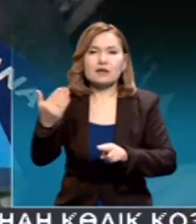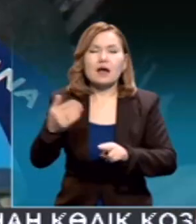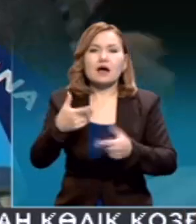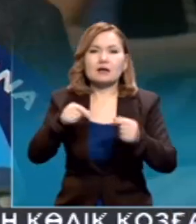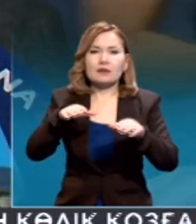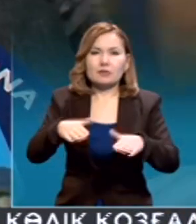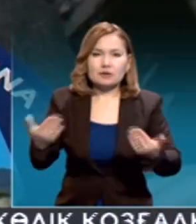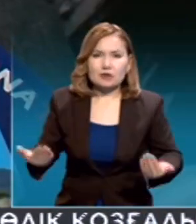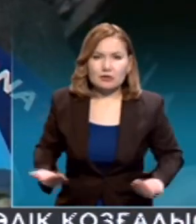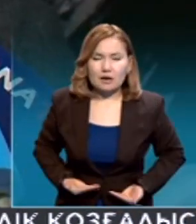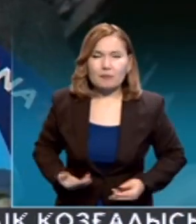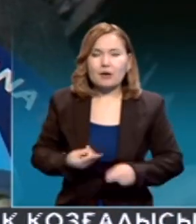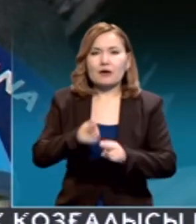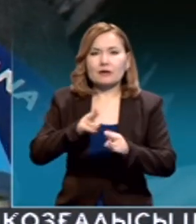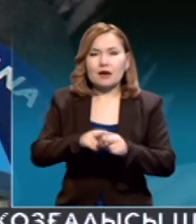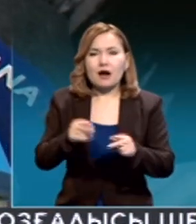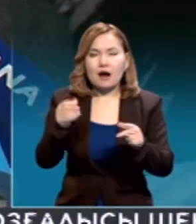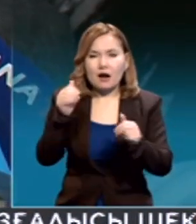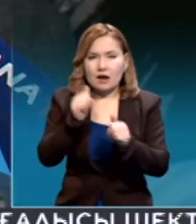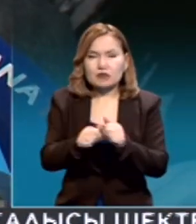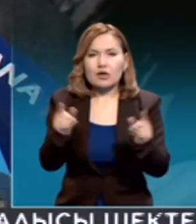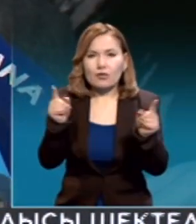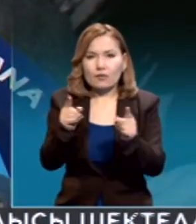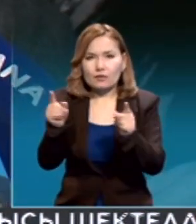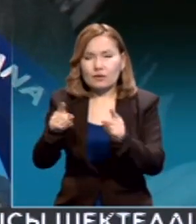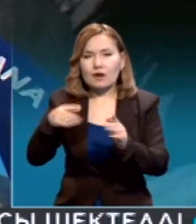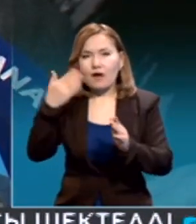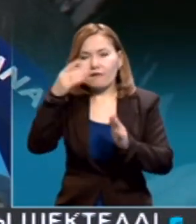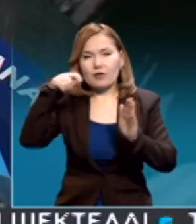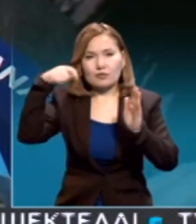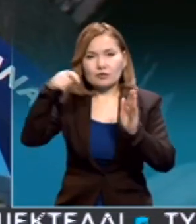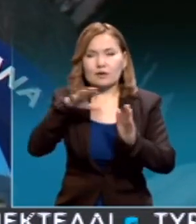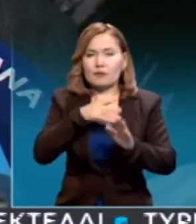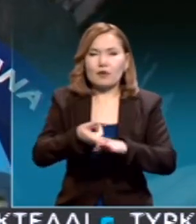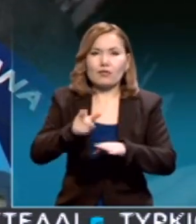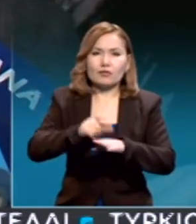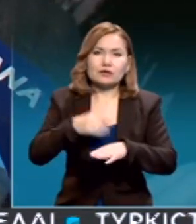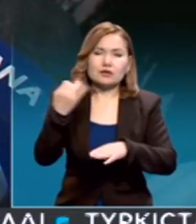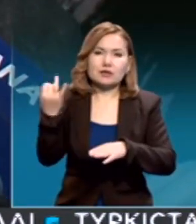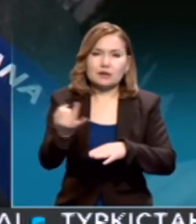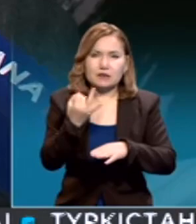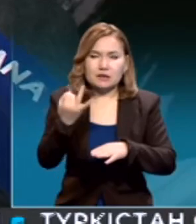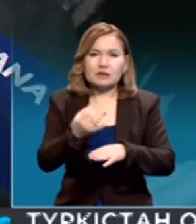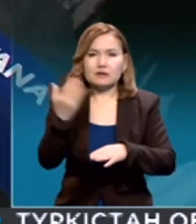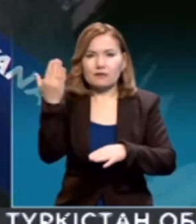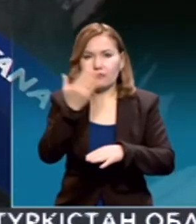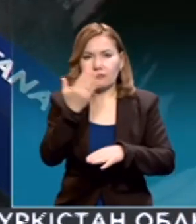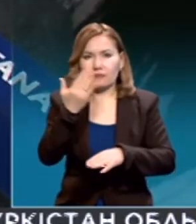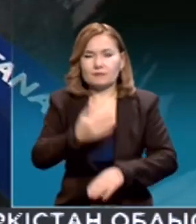жерлерінде бір сахна болса да түсіреміз, бізге ол керек деп сондай идеямен жасағанбыз.